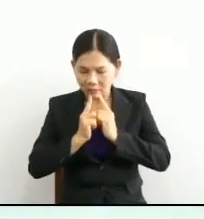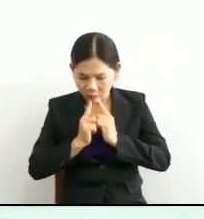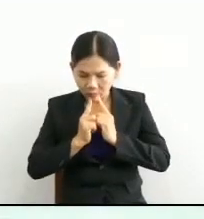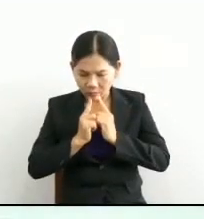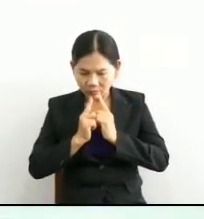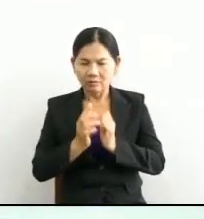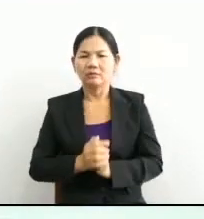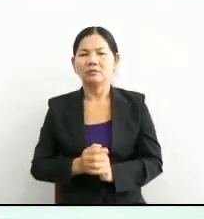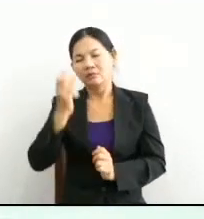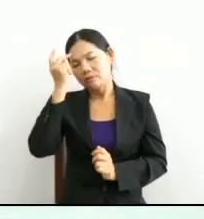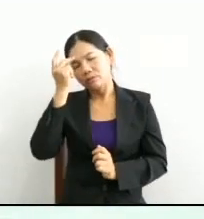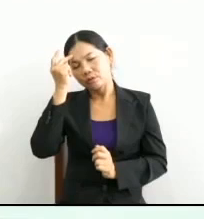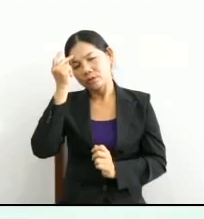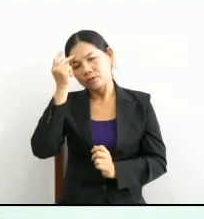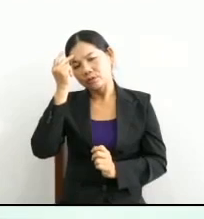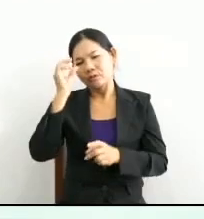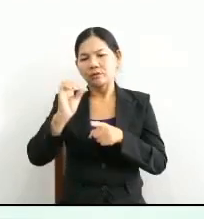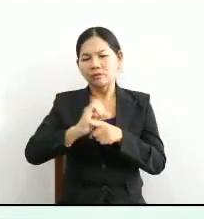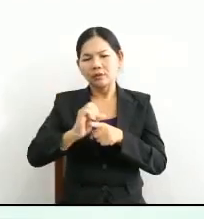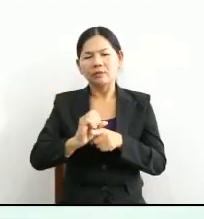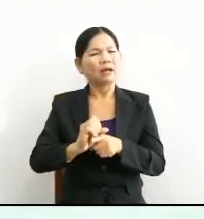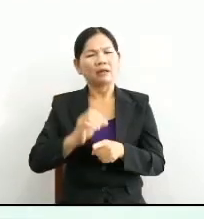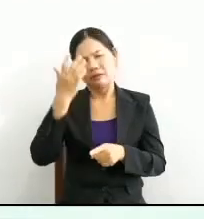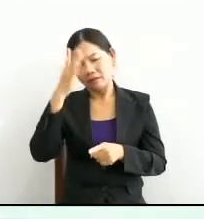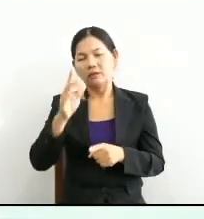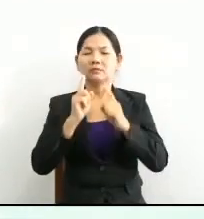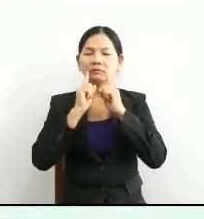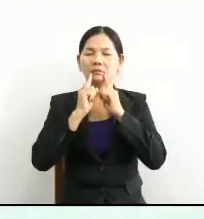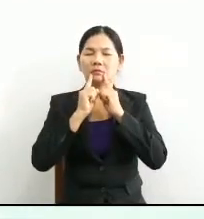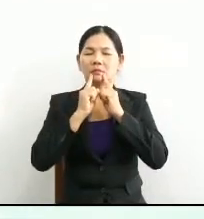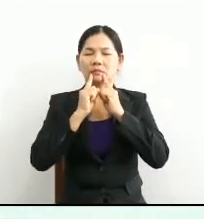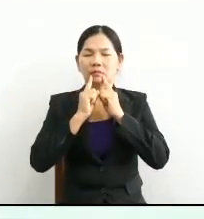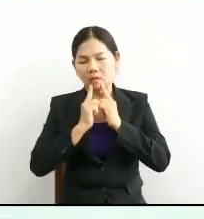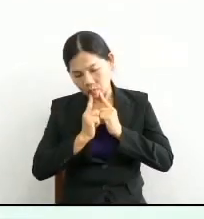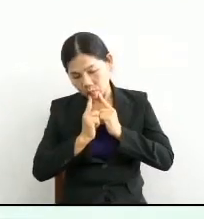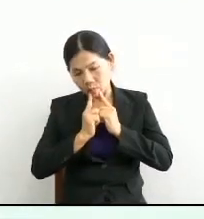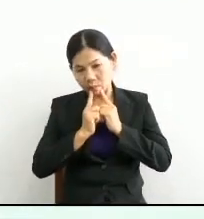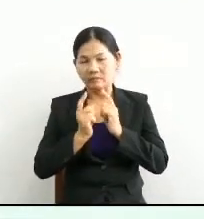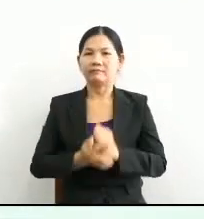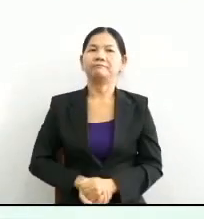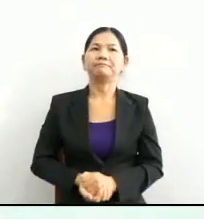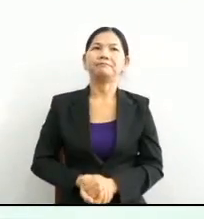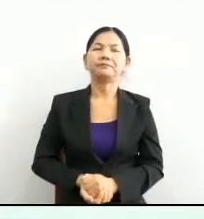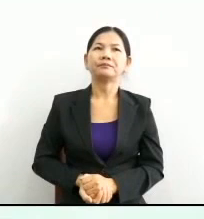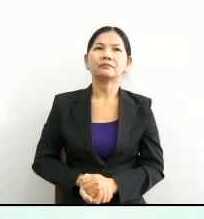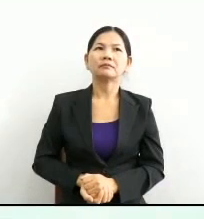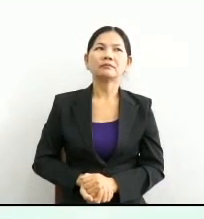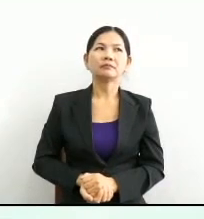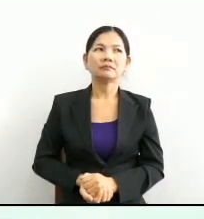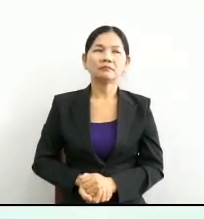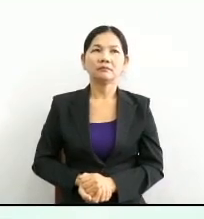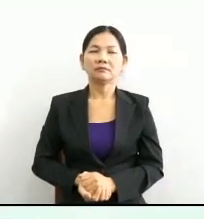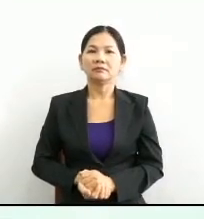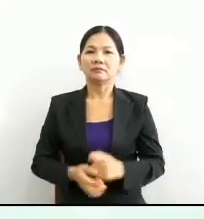xa chẳng á nè nó cứ dân cất chờ nè tốt mình tốt anh chẳng là lời ta